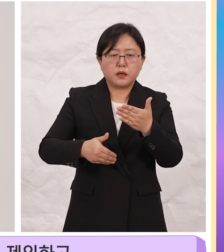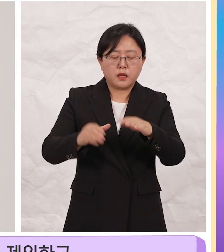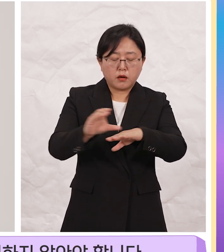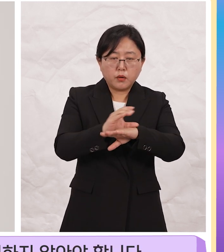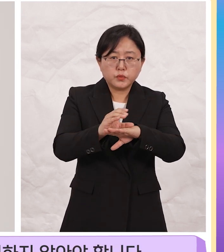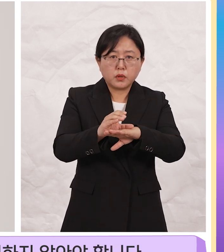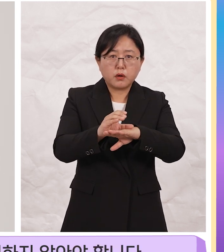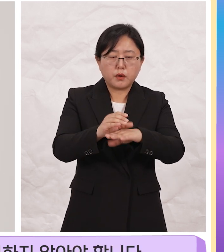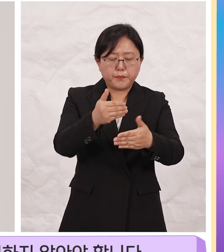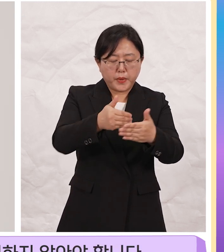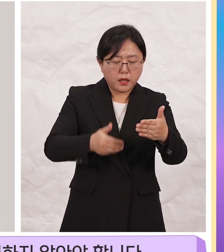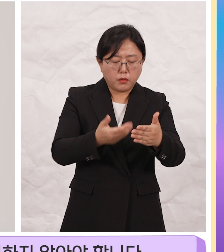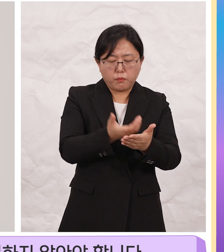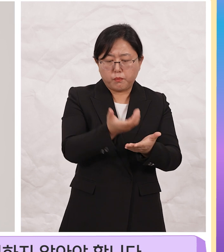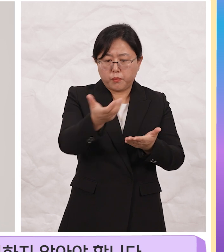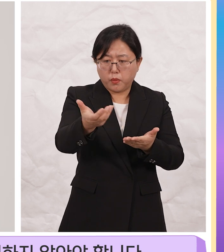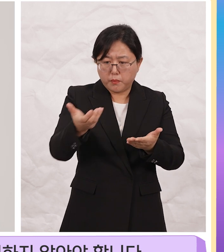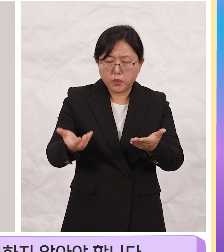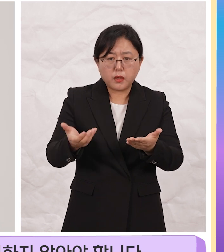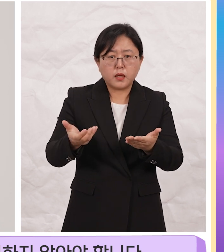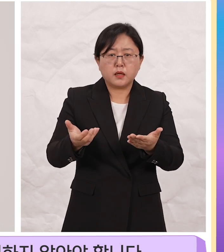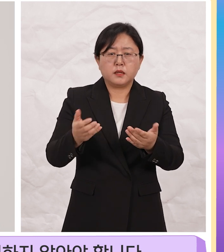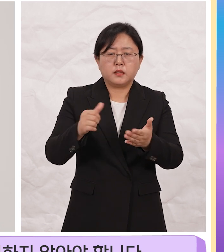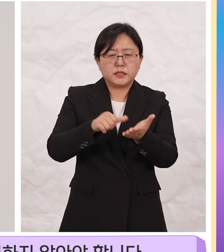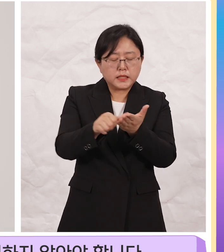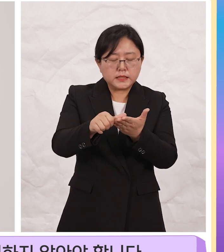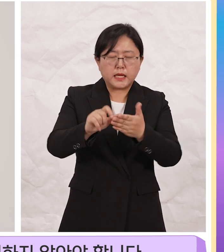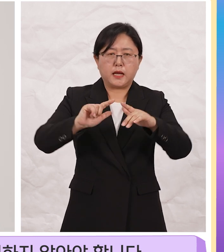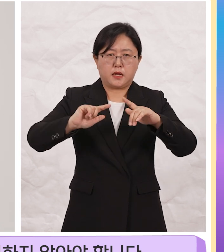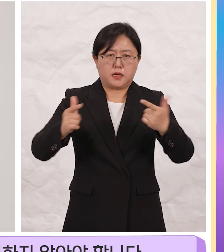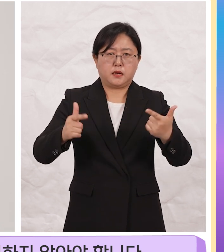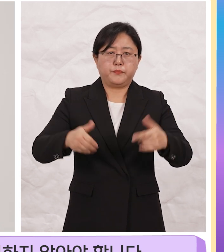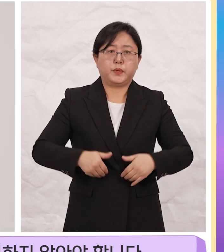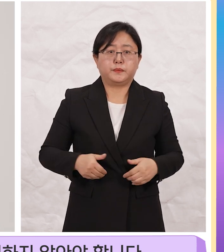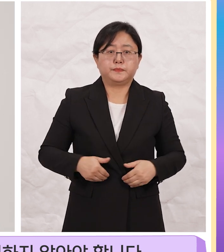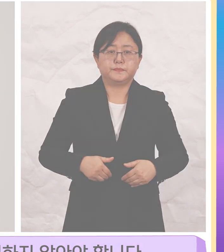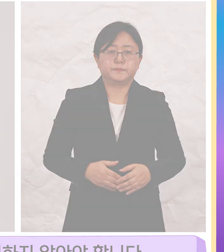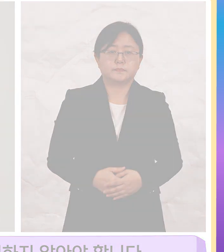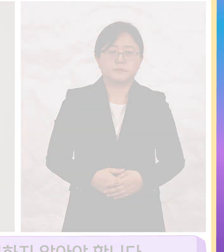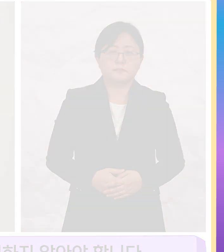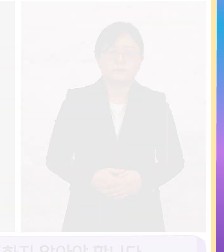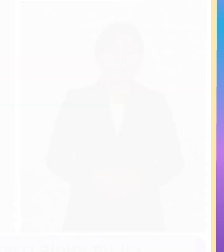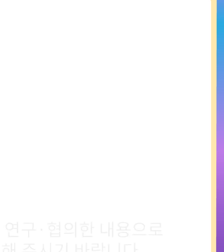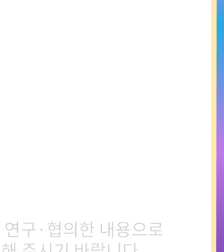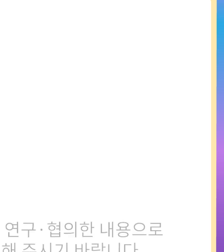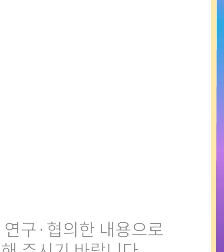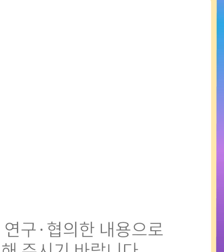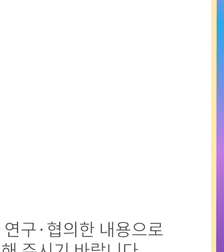제외하고는 컴퓨터에서 파일을 이리저리 옮기거나 삭제하지 않아야 합니다.